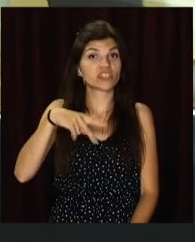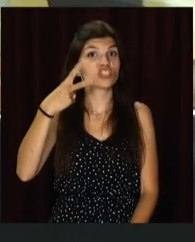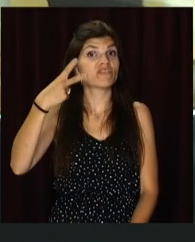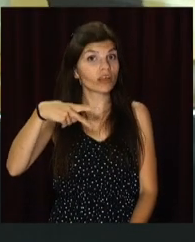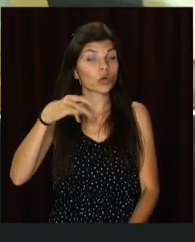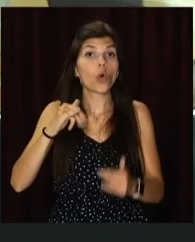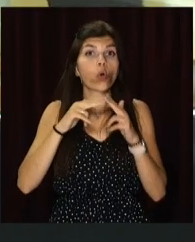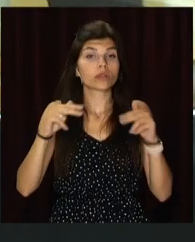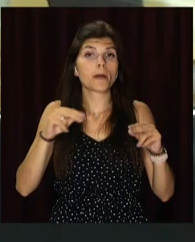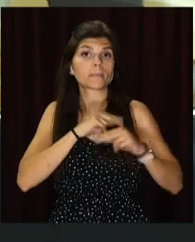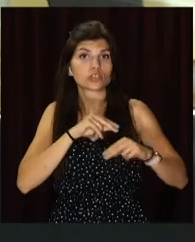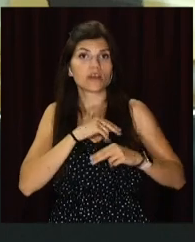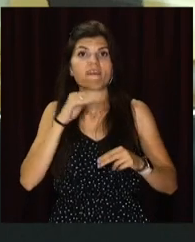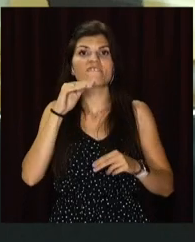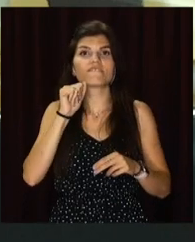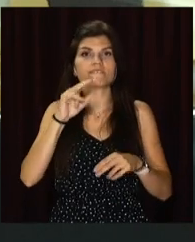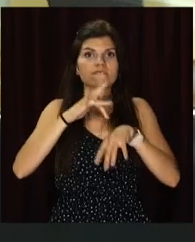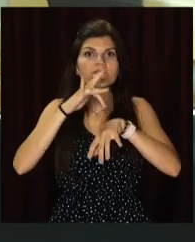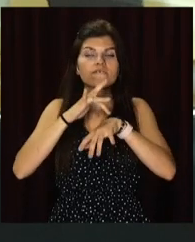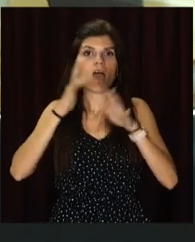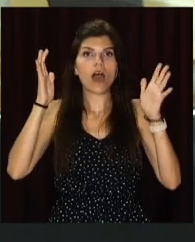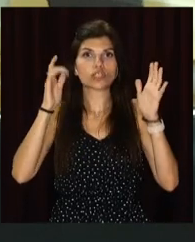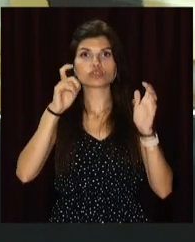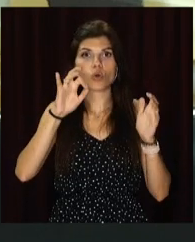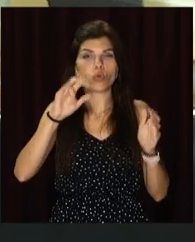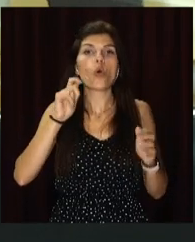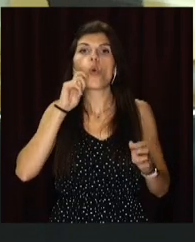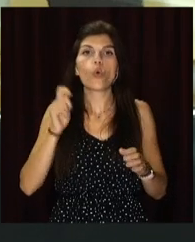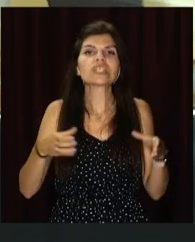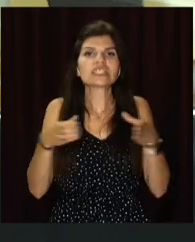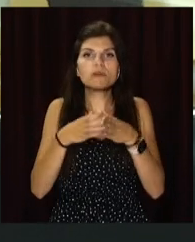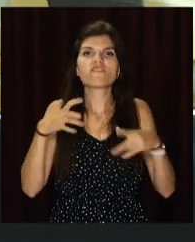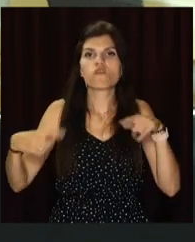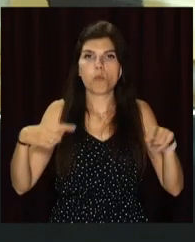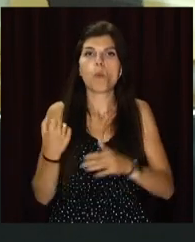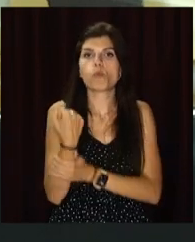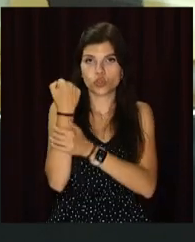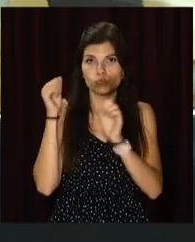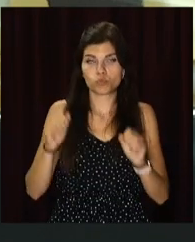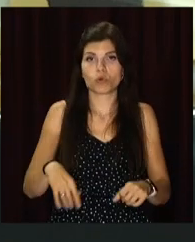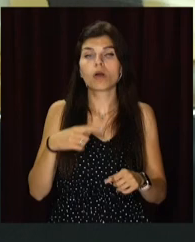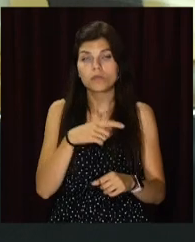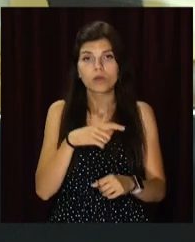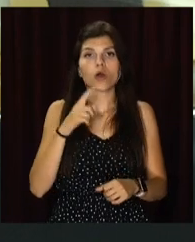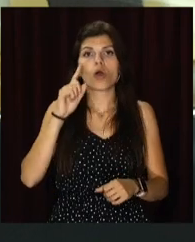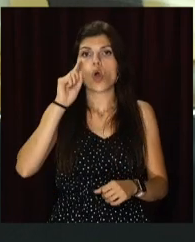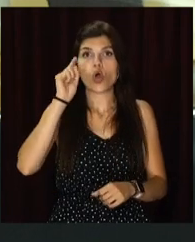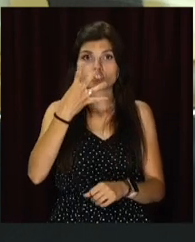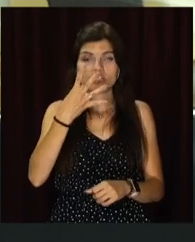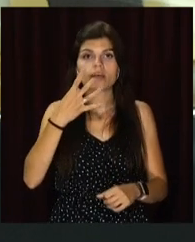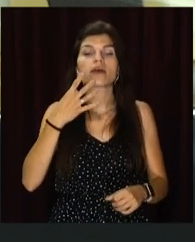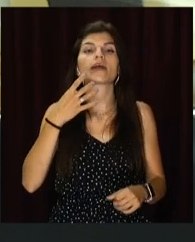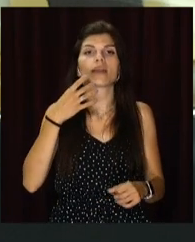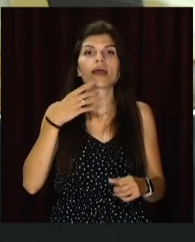Євро-2020. У Дніпрі працюватимуть фан-зони, де вболівальники можуть підтримати українську збірну з футболу. Вона вийшла до 1/4 фіналу